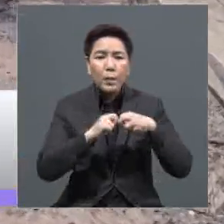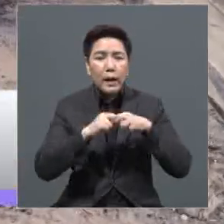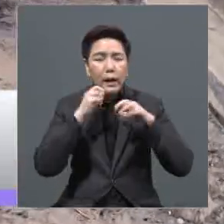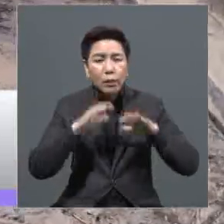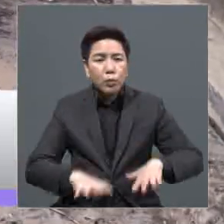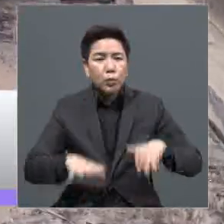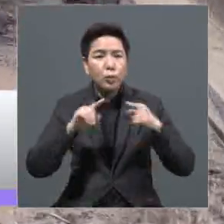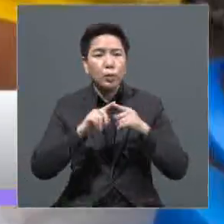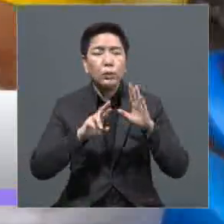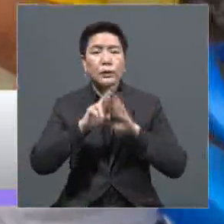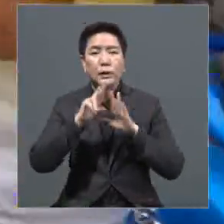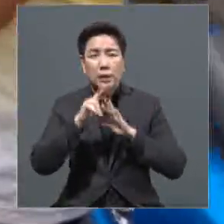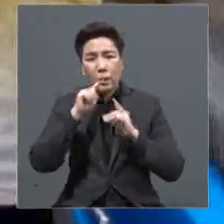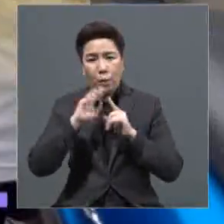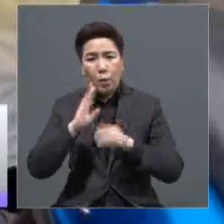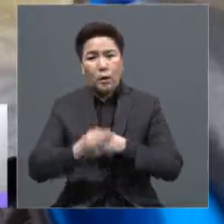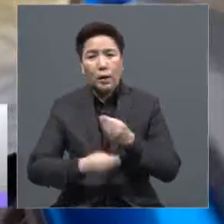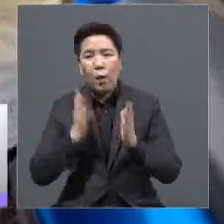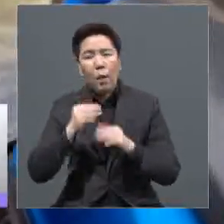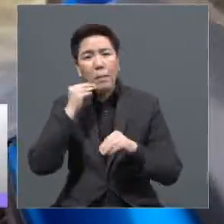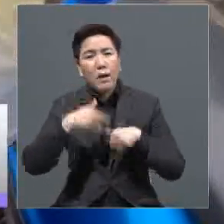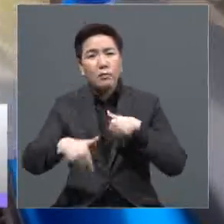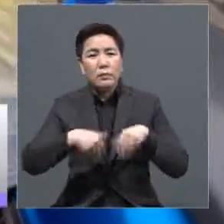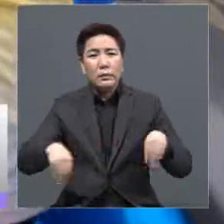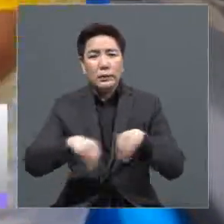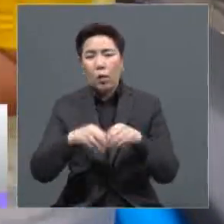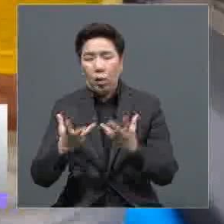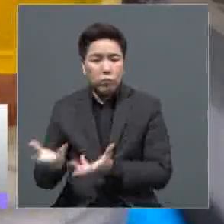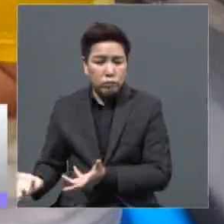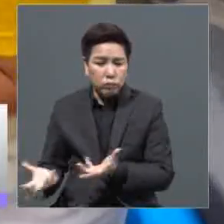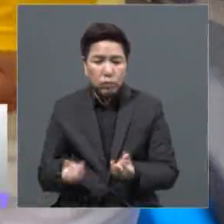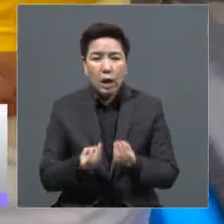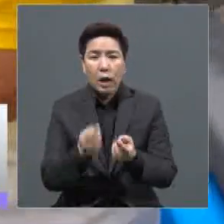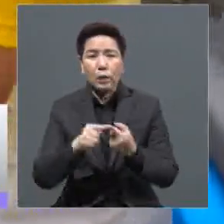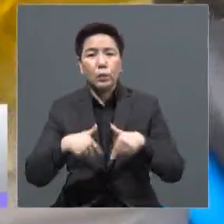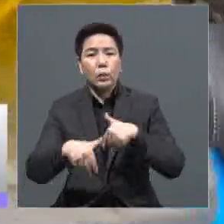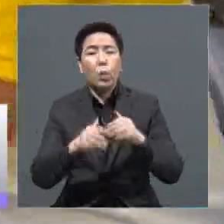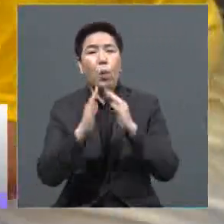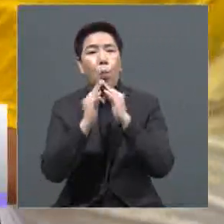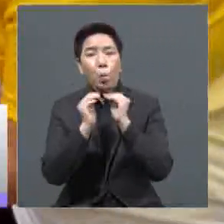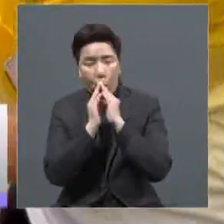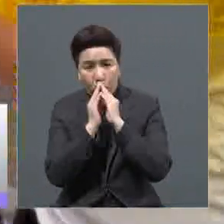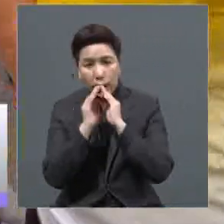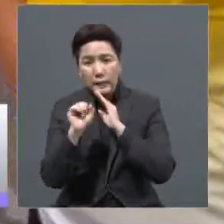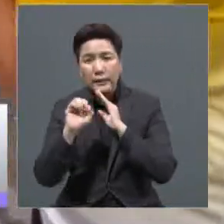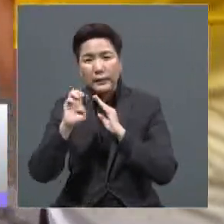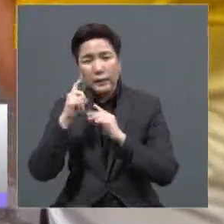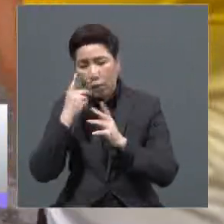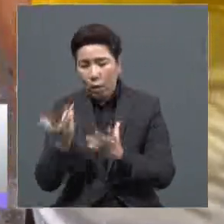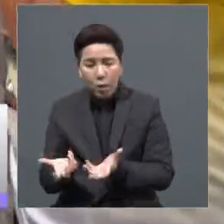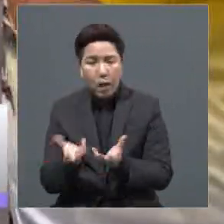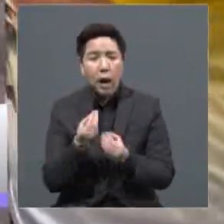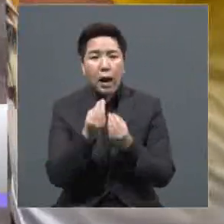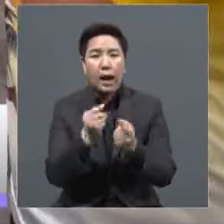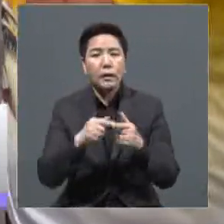จังหวัดเชียงรายครับซึ่งก็มีพ่อค้าแม่ค้ารวมถึงประชาชนที่มาจับจ่ายซื้อของที่ตลาดวัดสิงห์ร่วมกันทำบุญใส่บาตรสิ่งของ